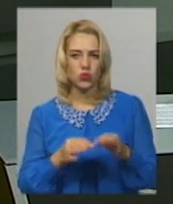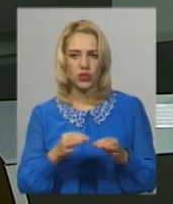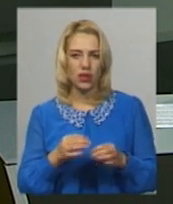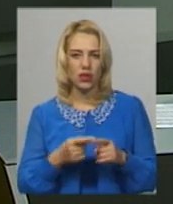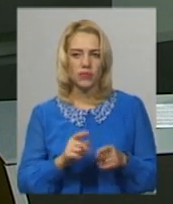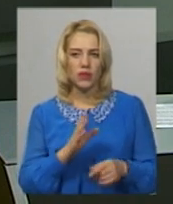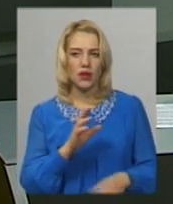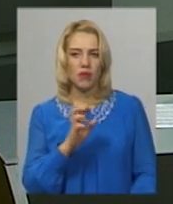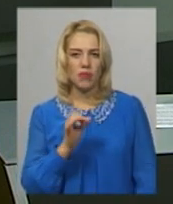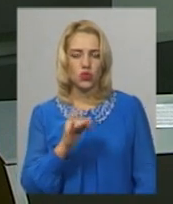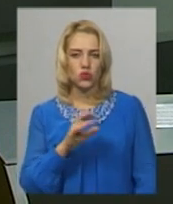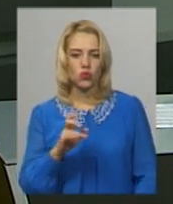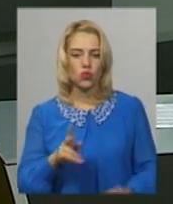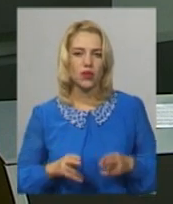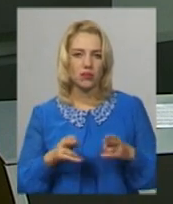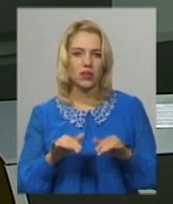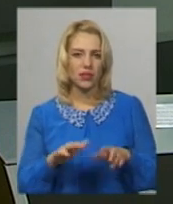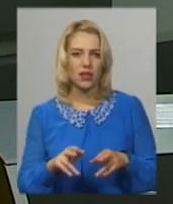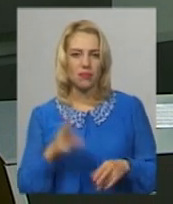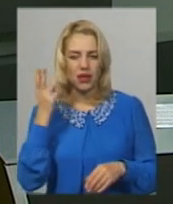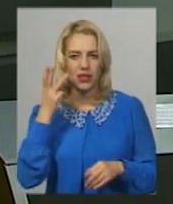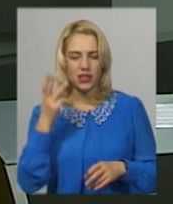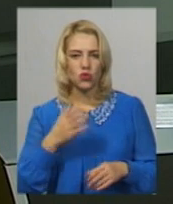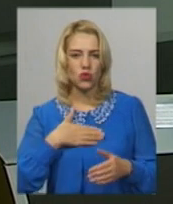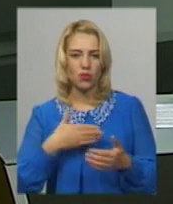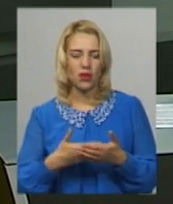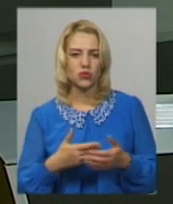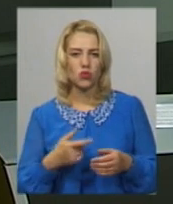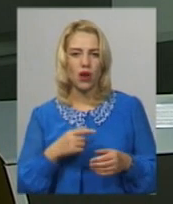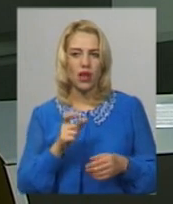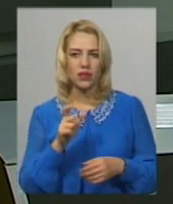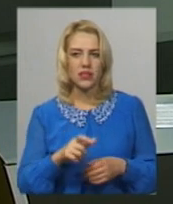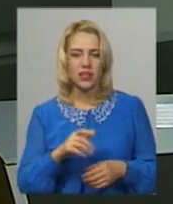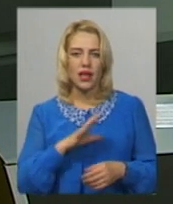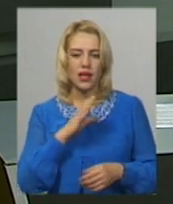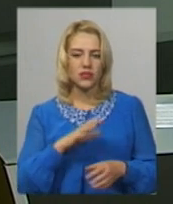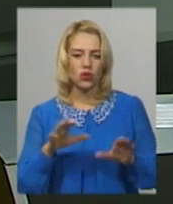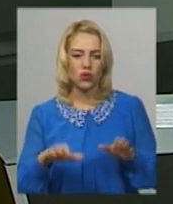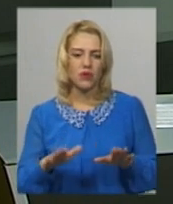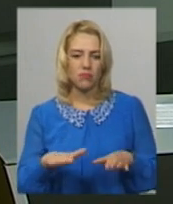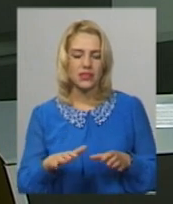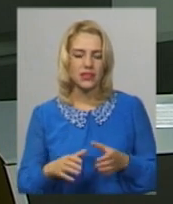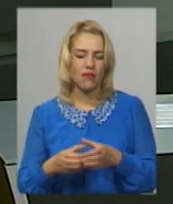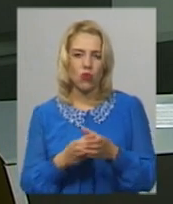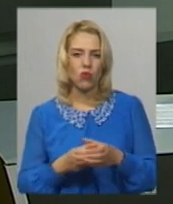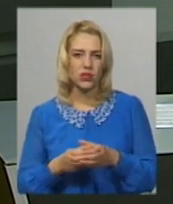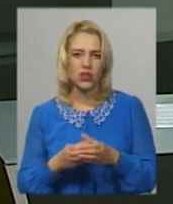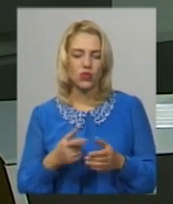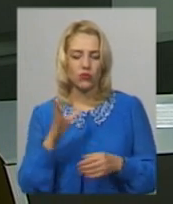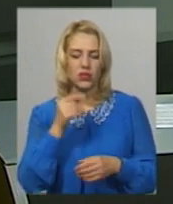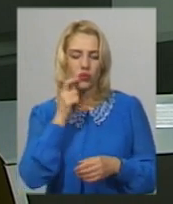суду Володимир Барчук у кримінальній справі хмельницького громадського активіста, екс-голови місцевого осередку Всеукраїнського